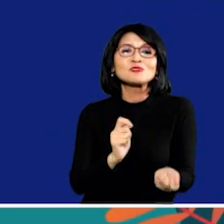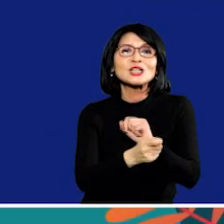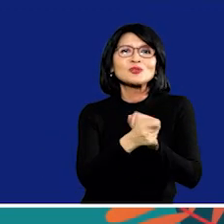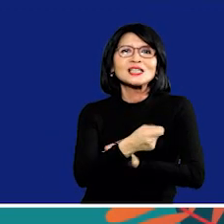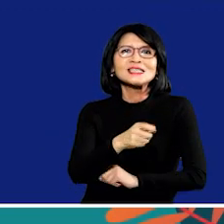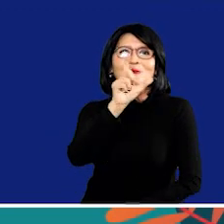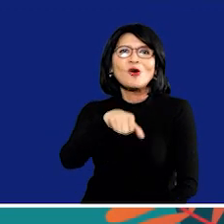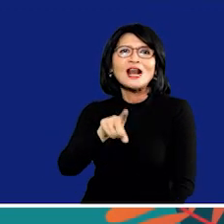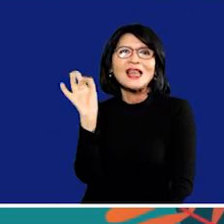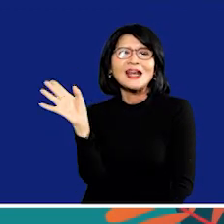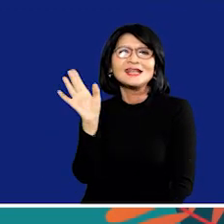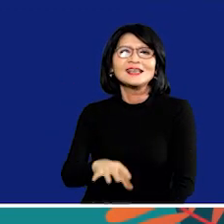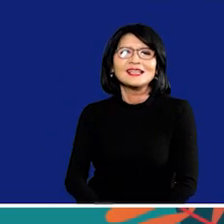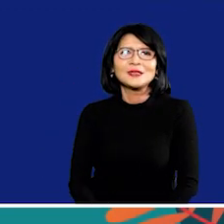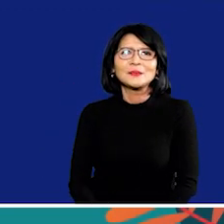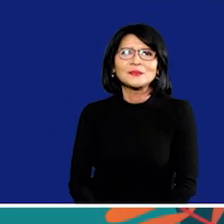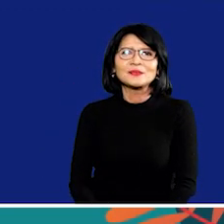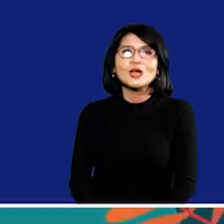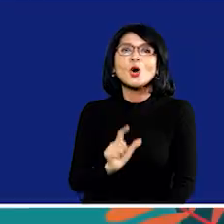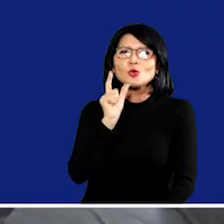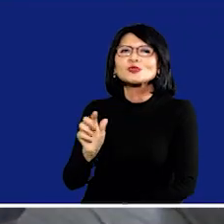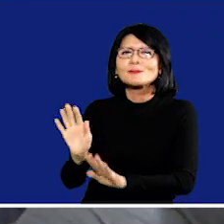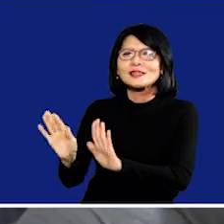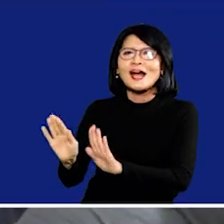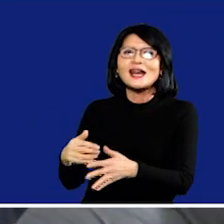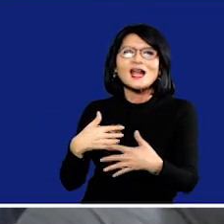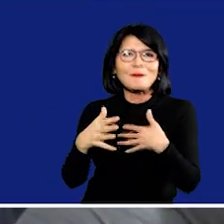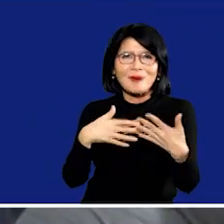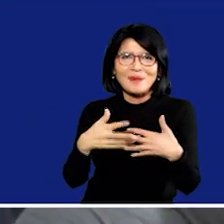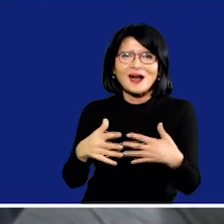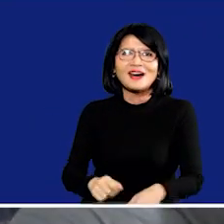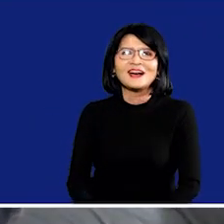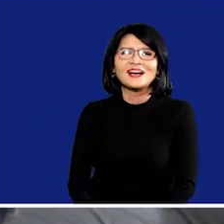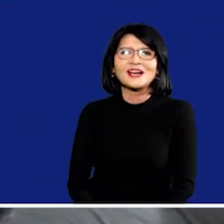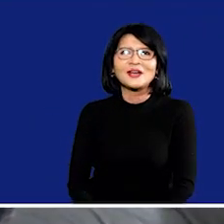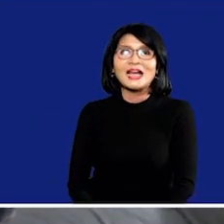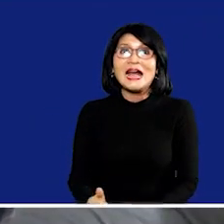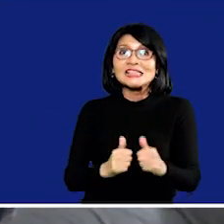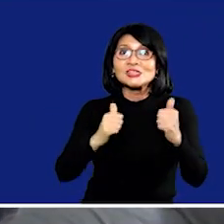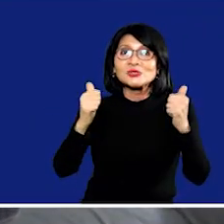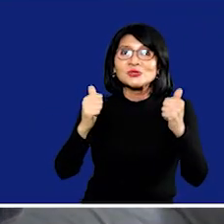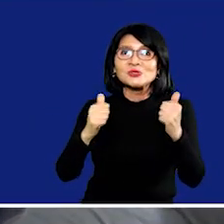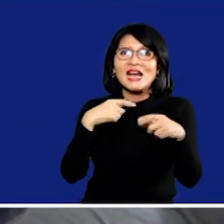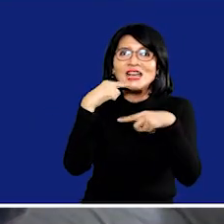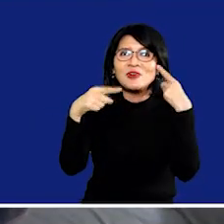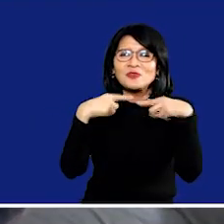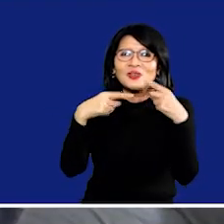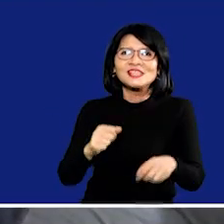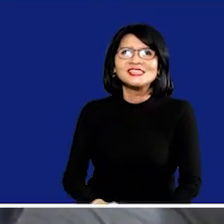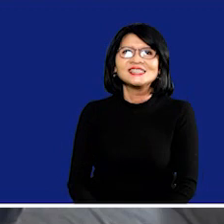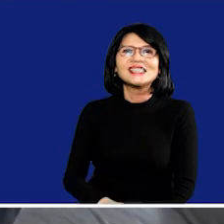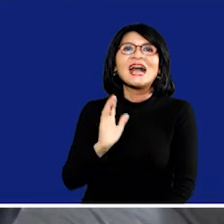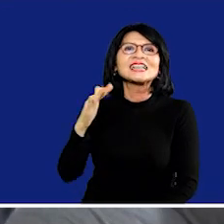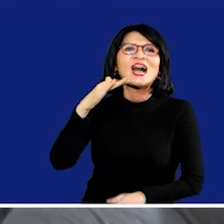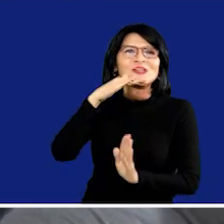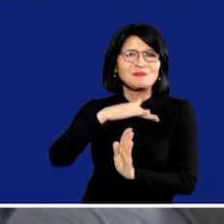Oke, ya sementara ganti-gantian dulu ya, nggak apa-apa. Seru sekali kan pembahasannya, obrolannya. Tapi kita harus break dulu sebentar, jangan